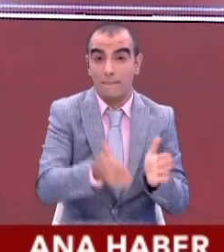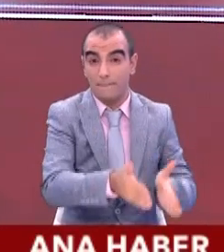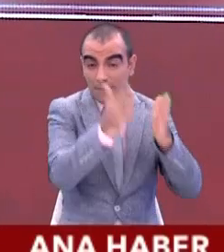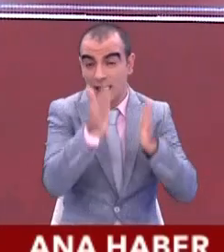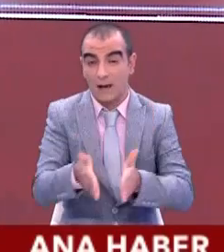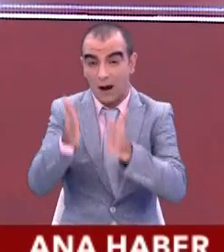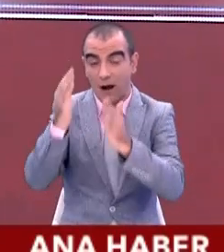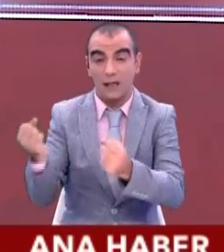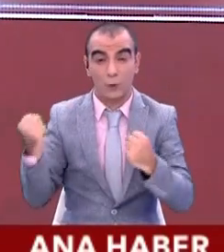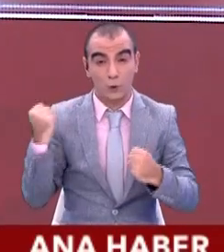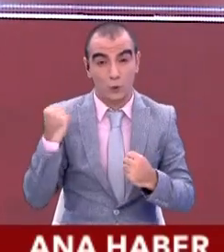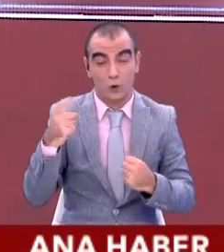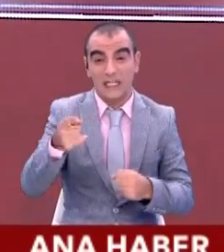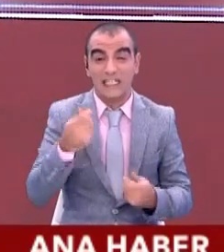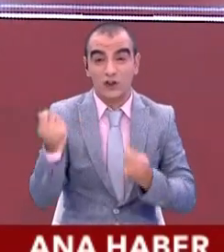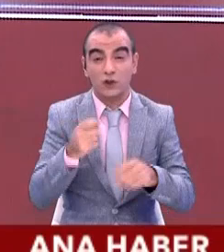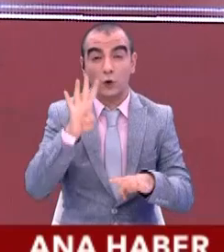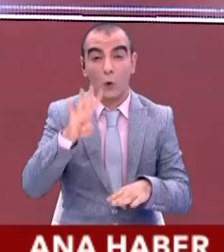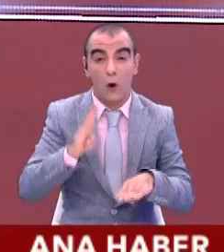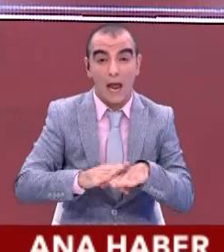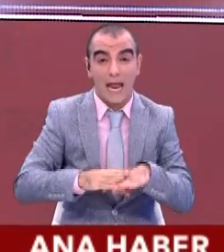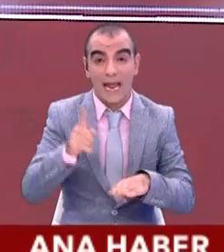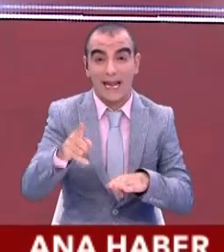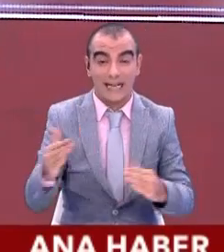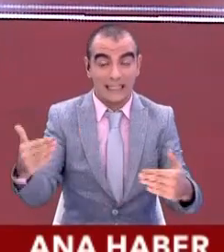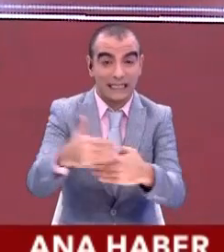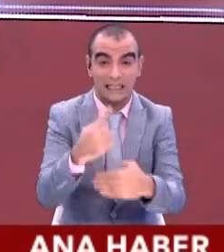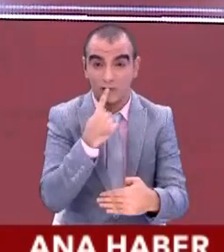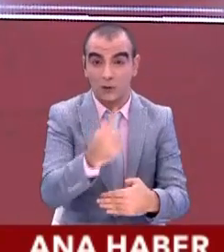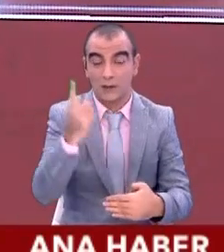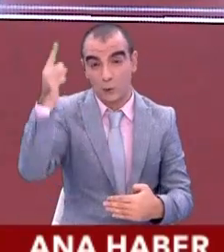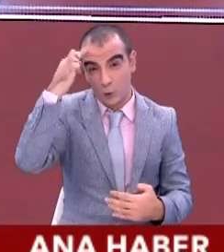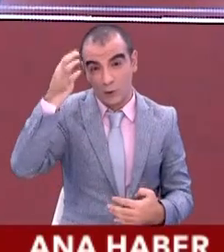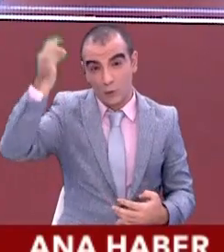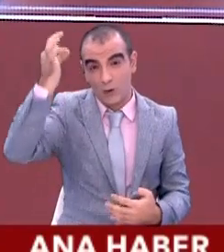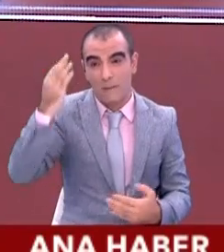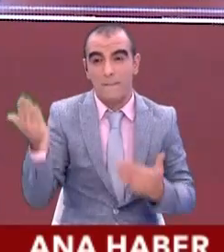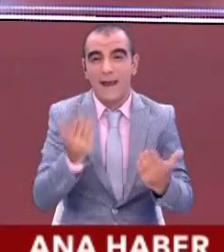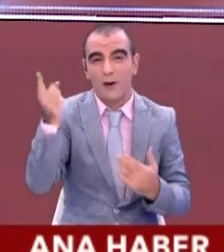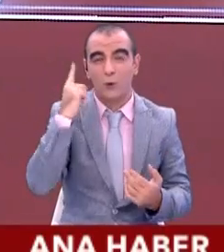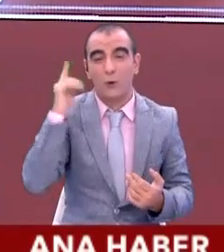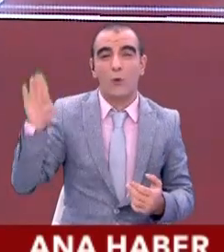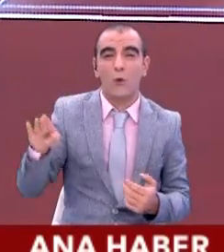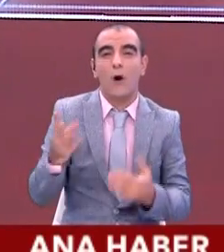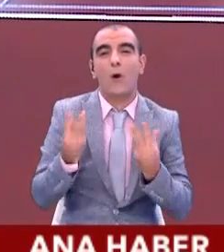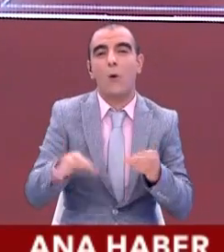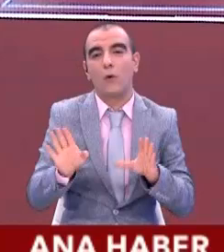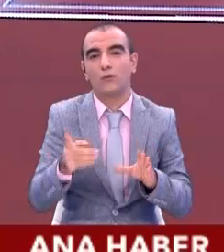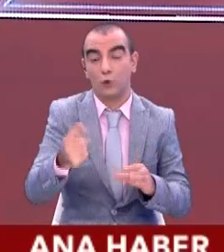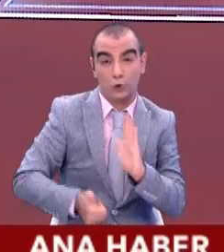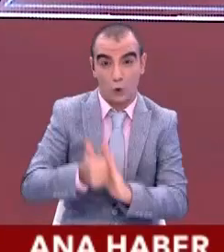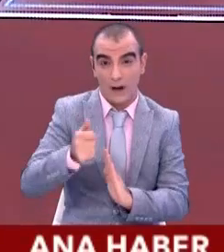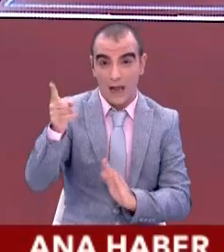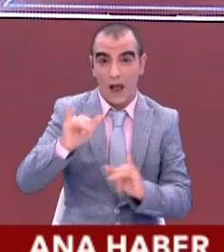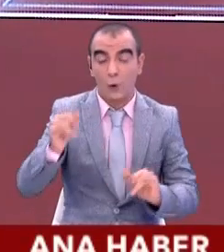güçlendirin işe dört elle sarılın dediği zaman uzmanlarımız pek oralı olmuyoruz hele yönetenler öyle mi